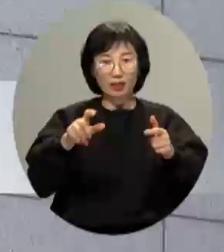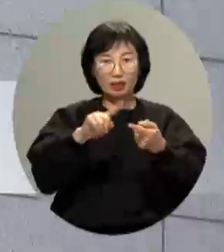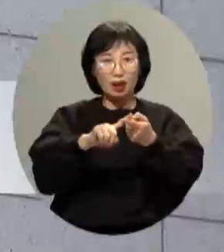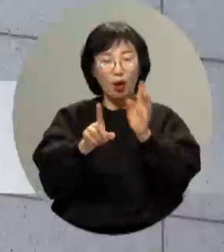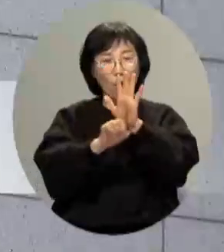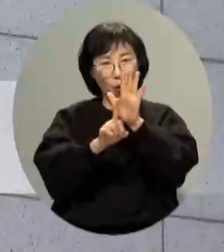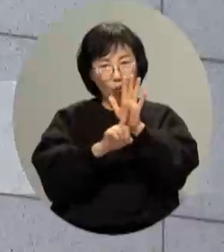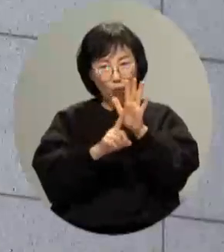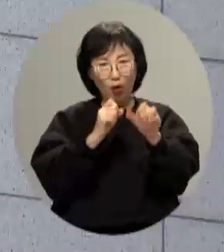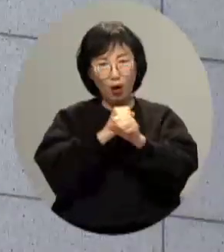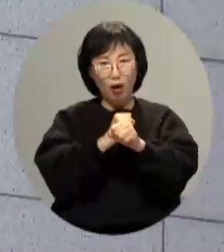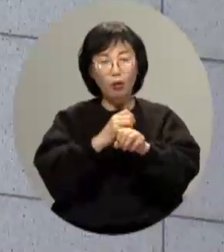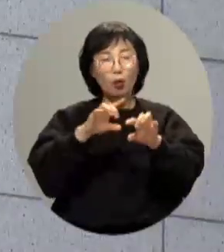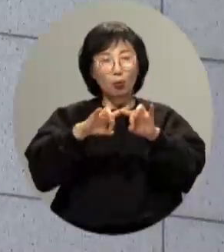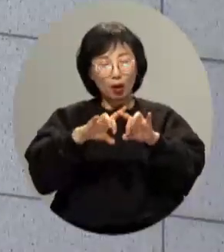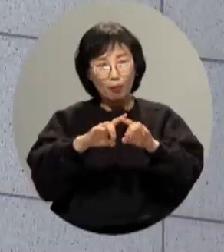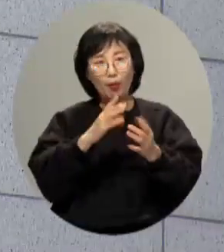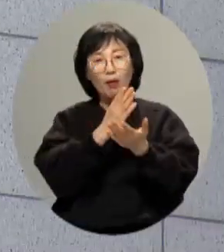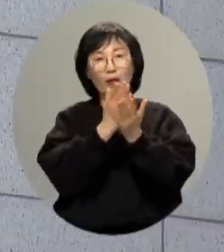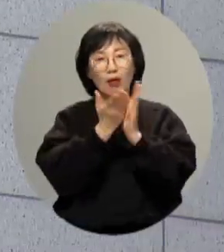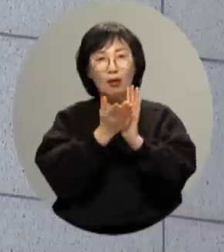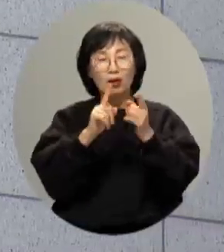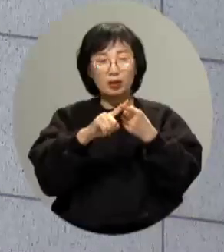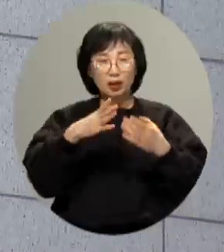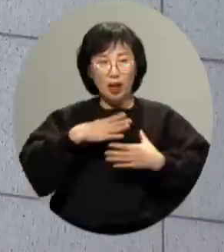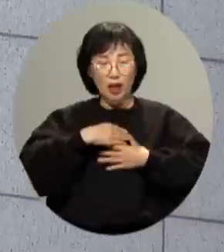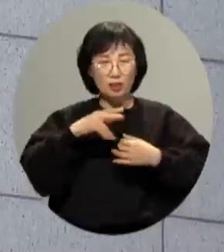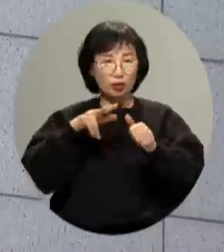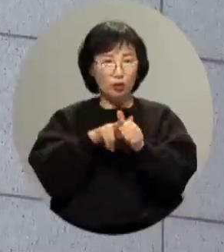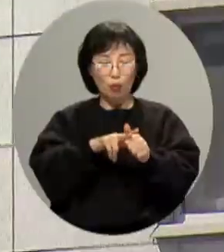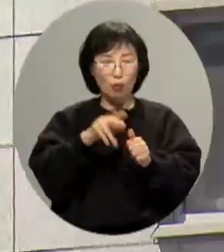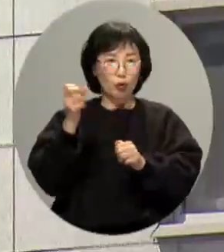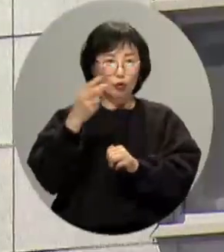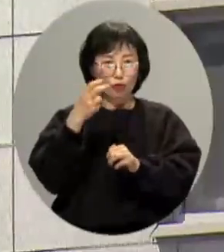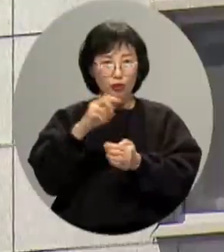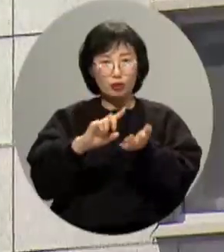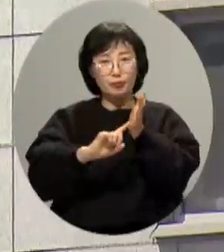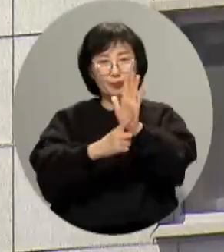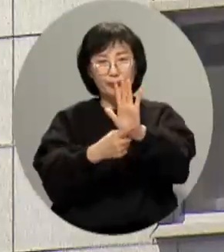전광판 홍보와 방송장치를 활용한 해양안전정보를 수시로 제공할 예정입니다.